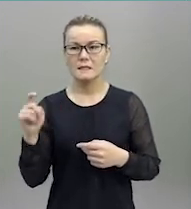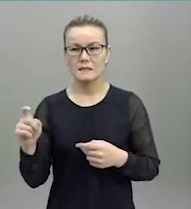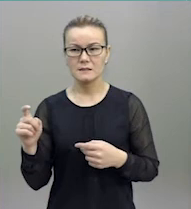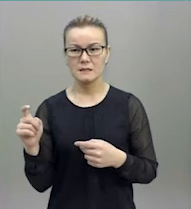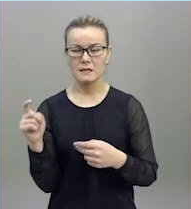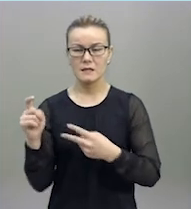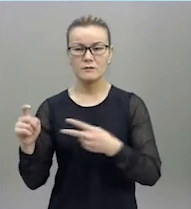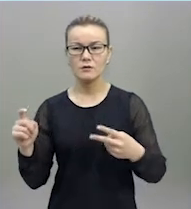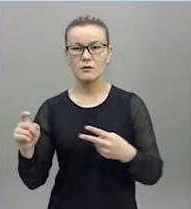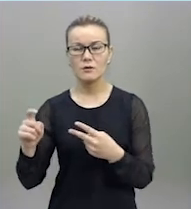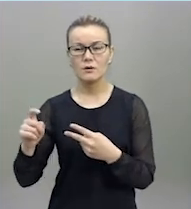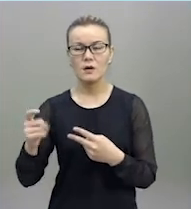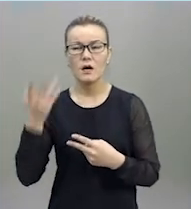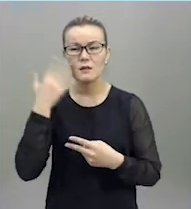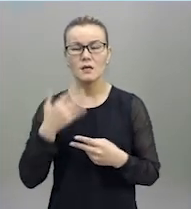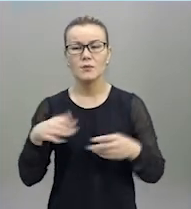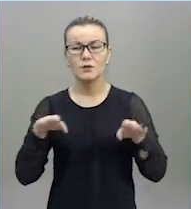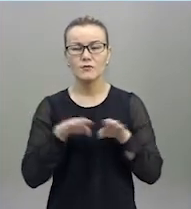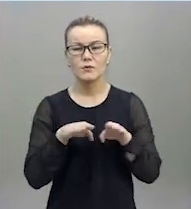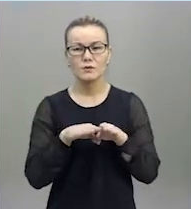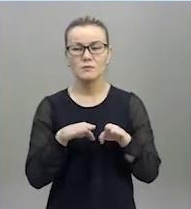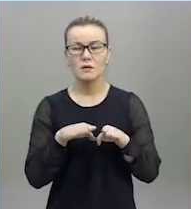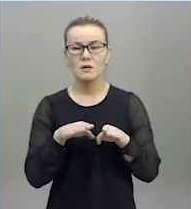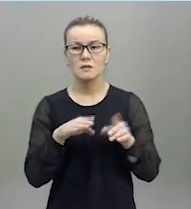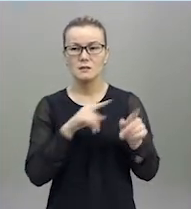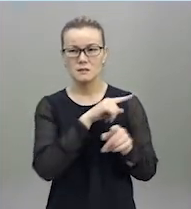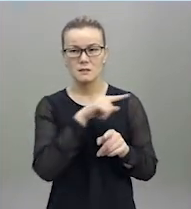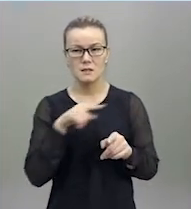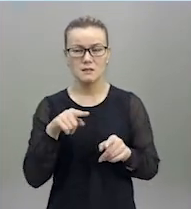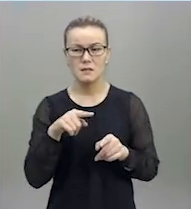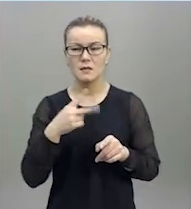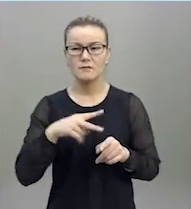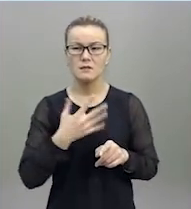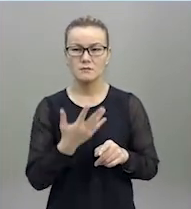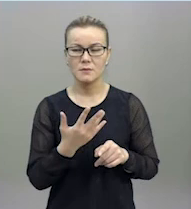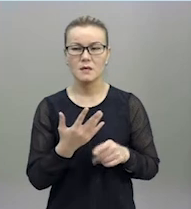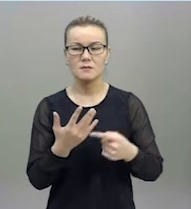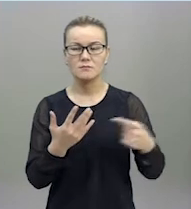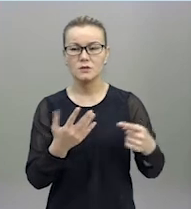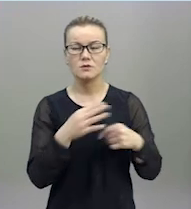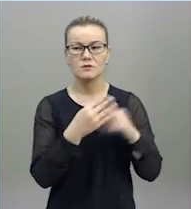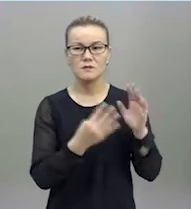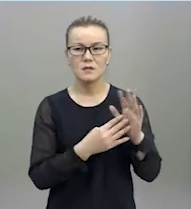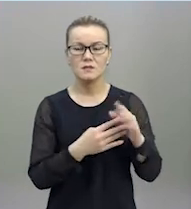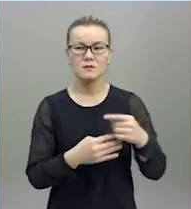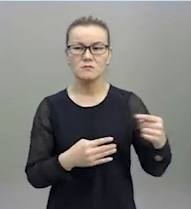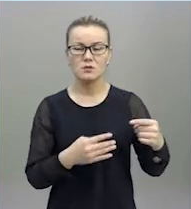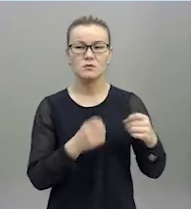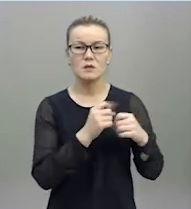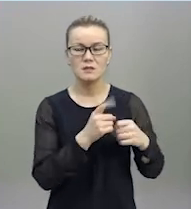при приведение подобных слагаемых здесь 25 минус 19